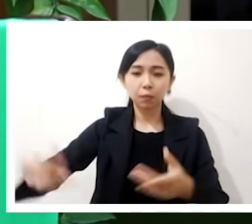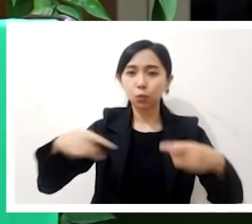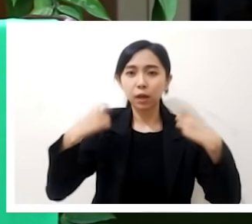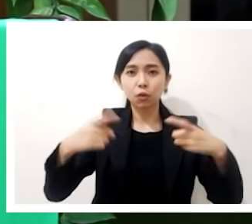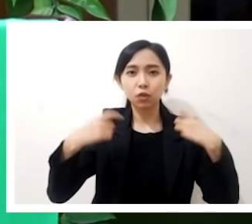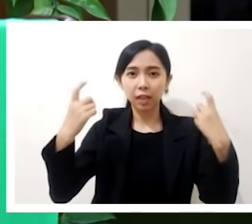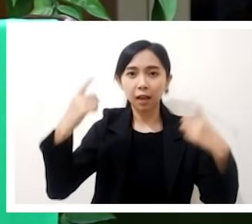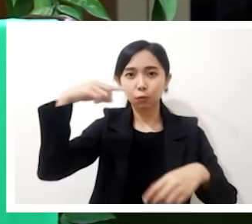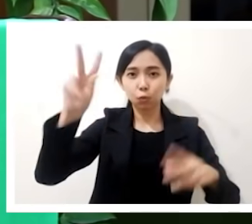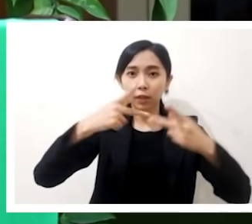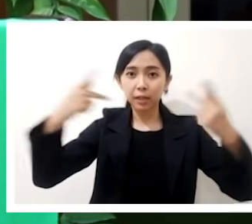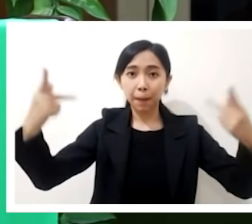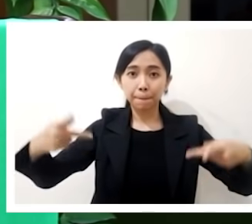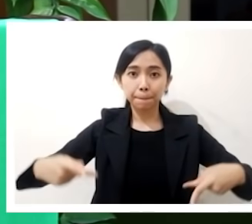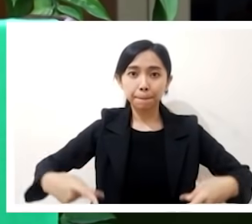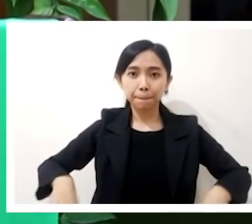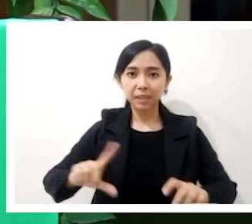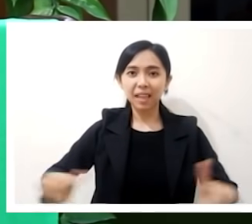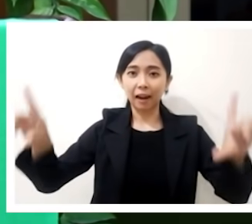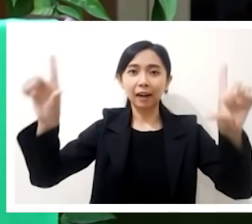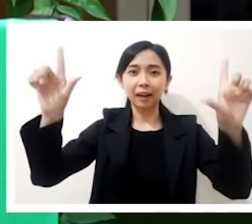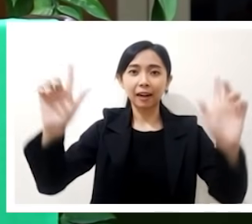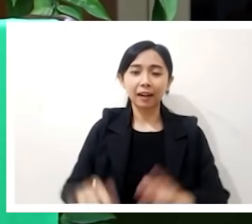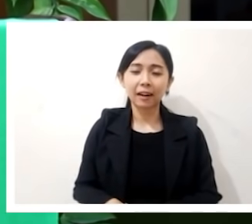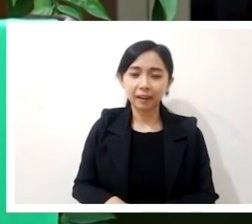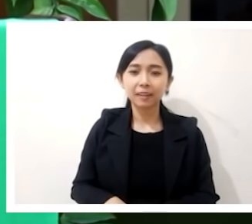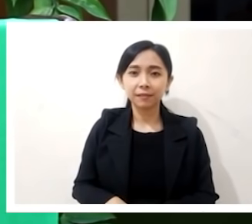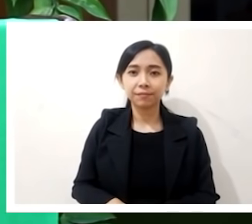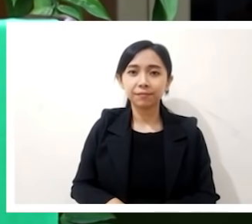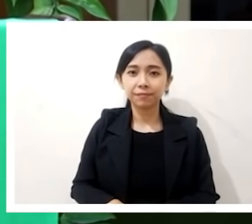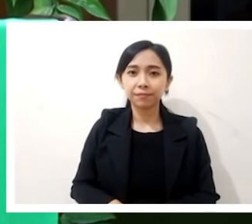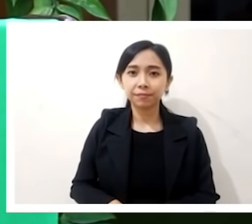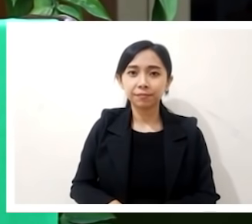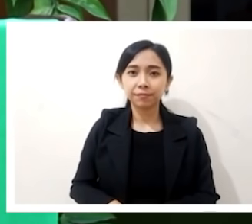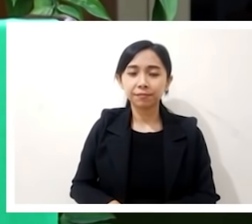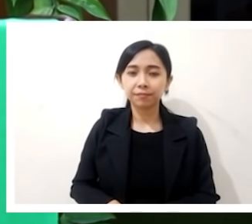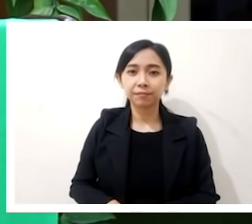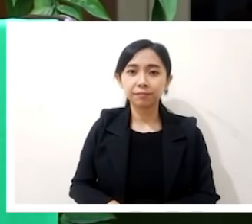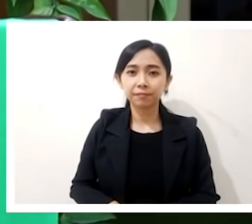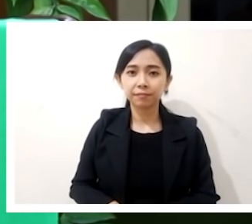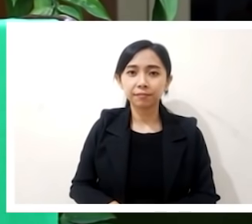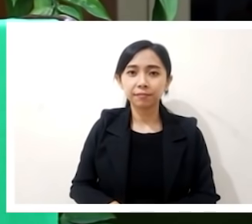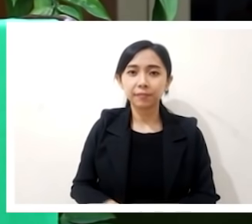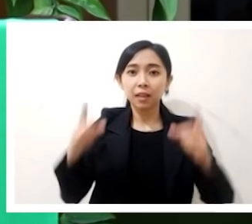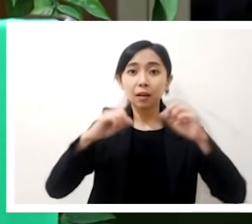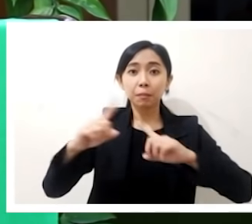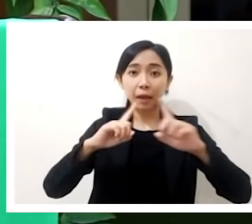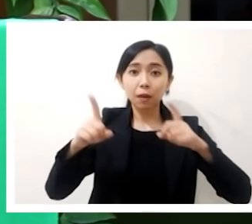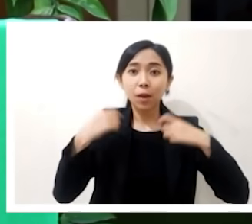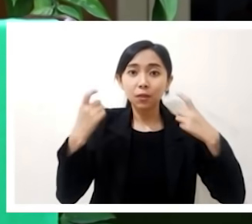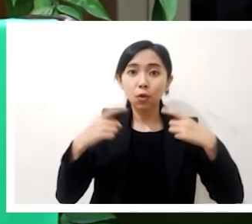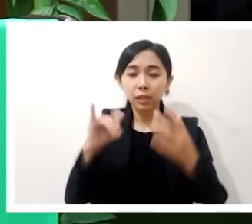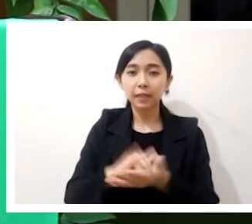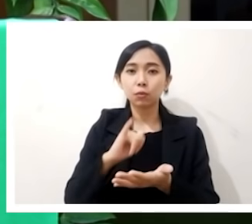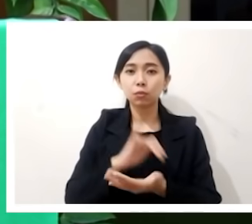imam besar sendiri. Menurut catatan William Berkeley, justru pengakuan dosa imam besar